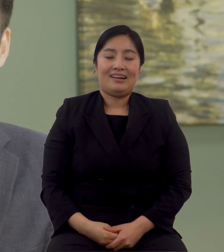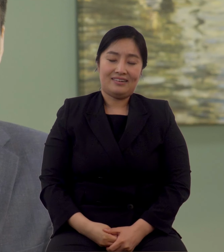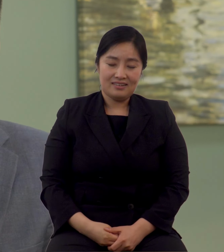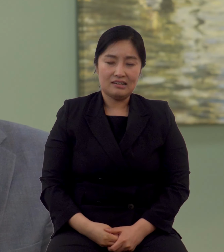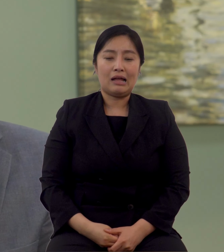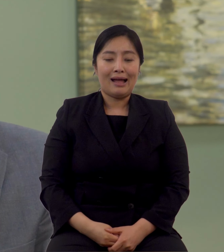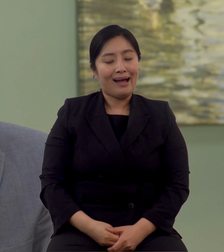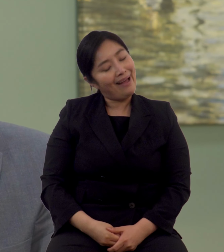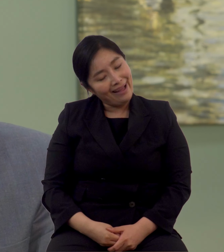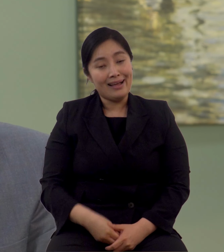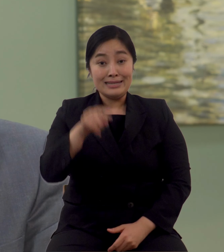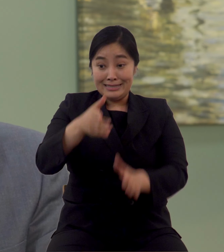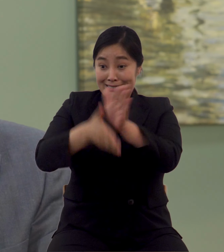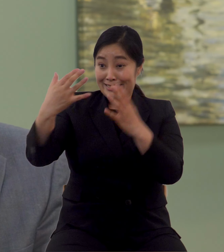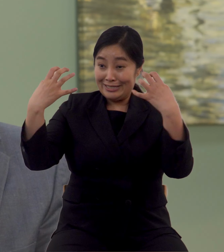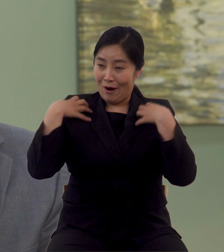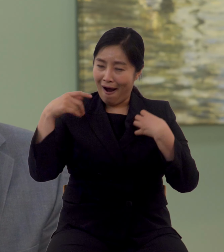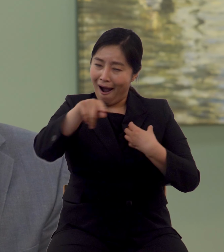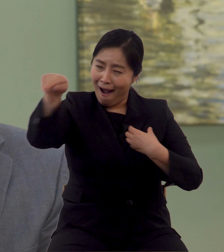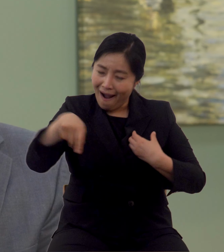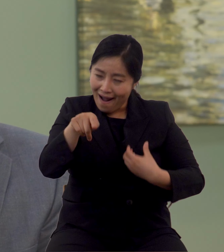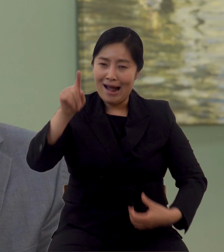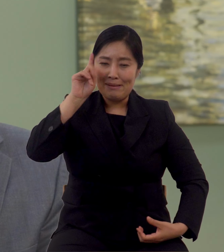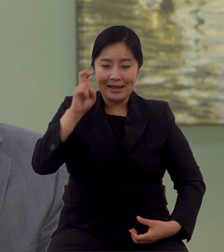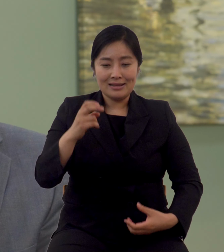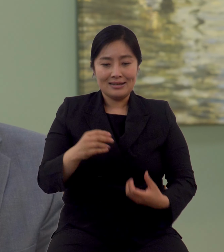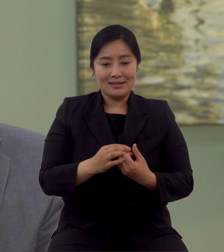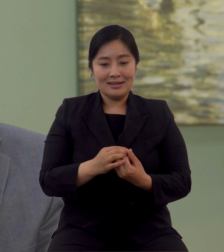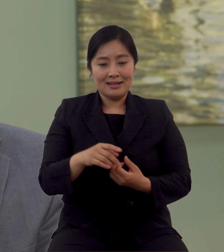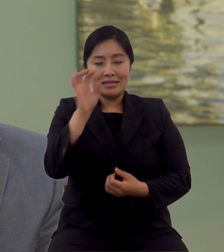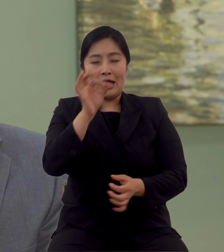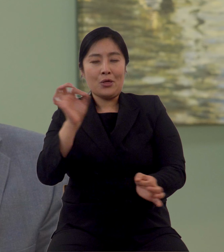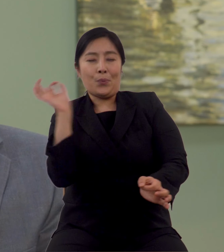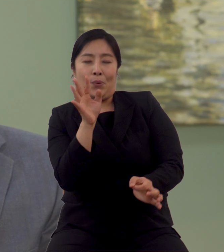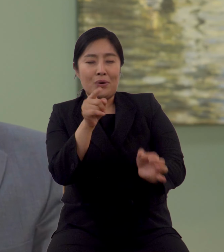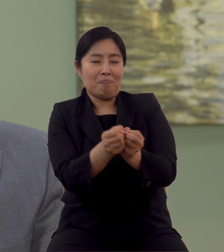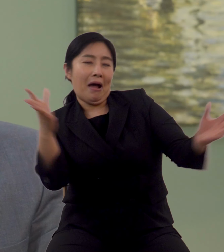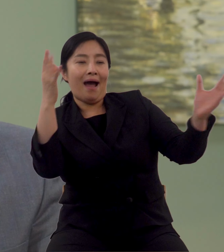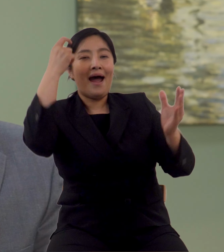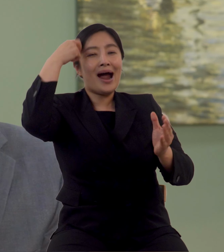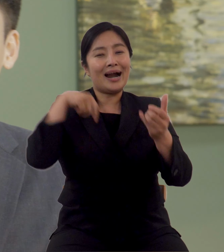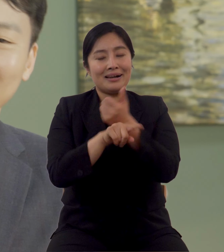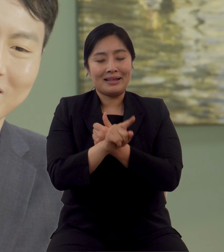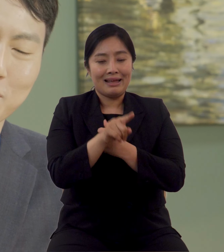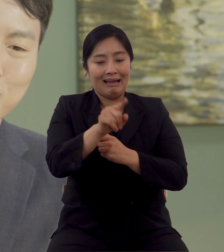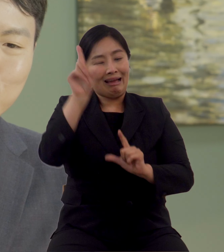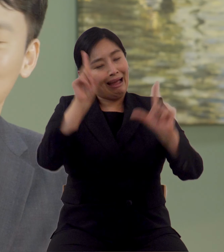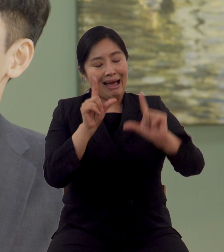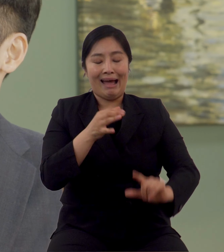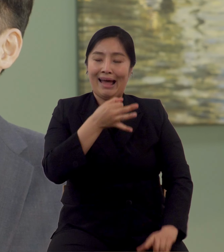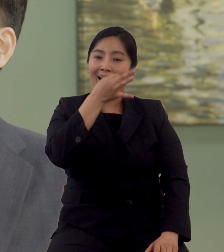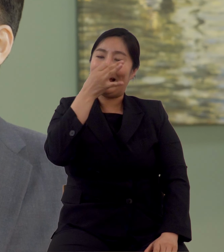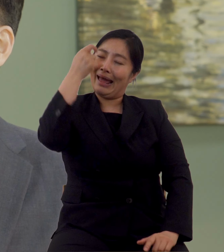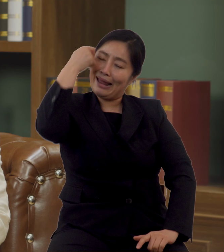떠올랐습니다. 예, 그러니까 지금 시청이 뭔가 이른바 디코이를 던졌다.